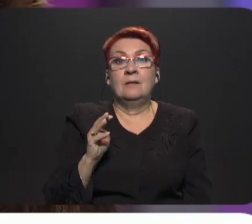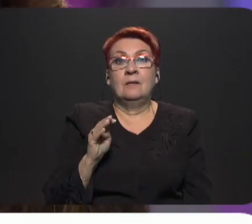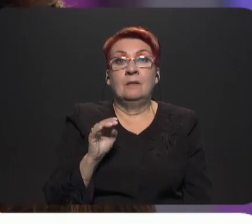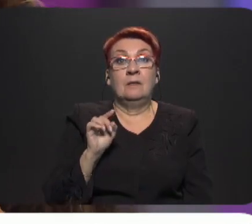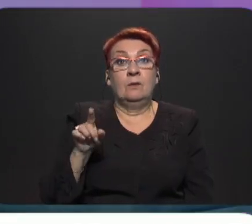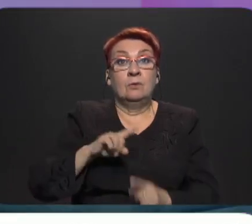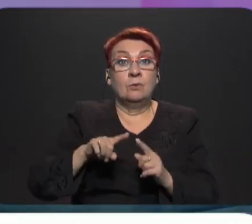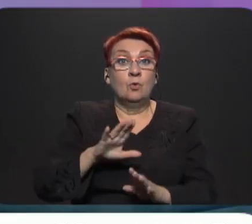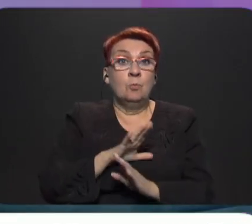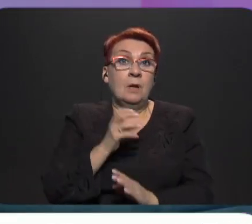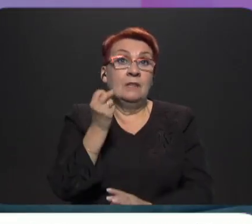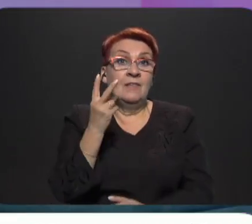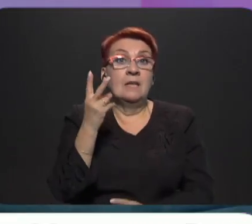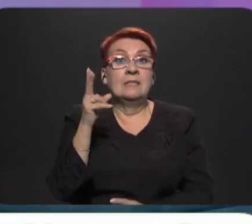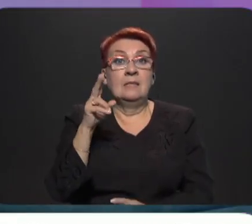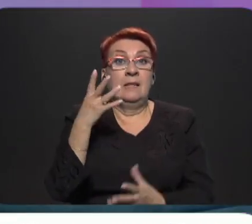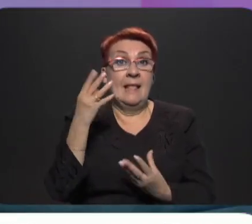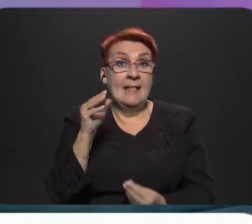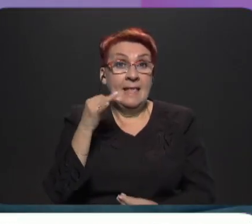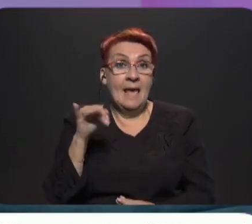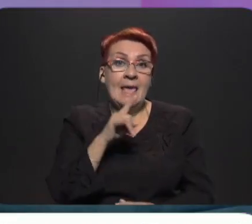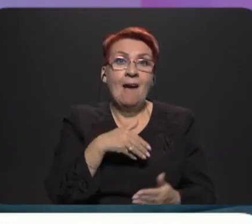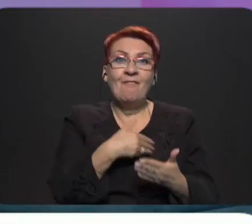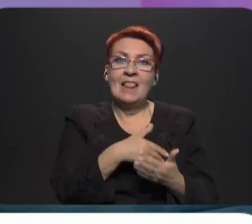дней, вот волонтер предлагает